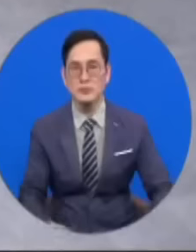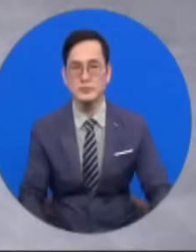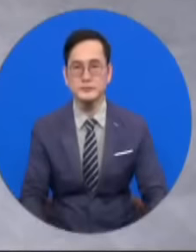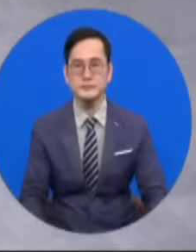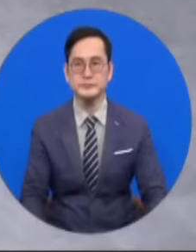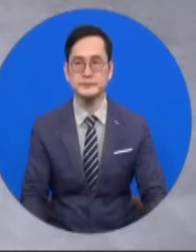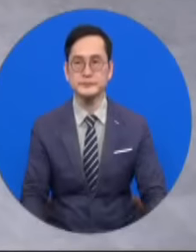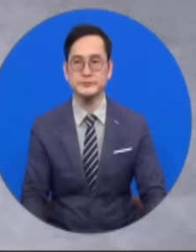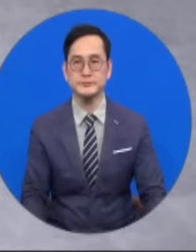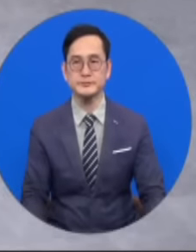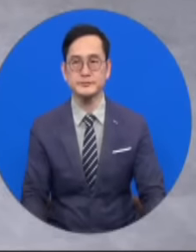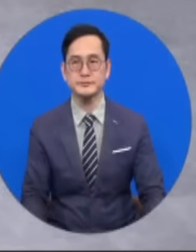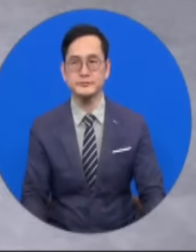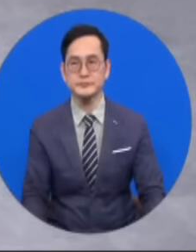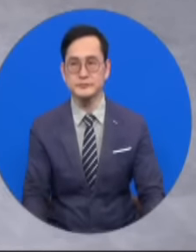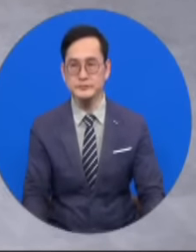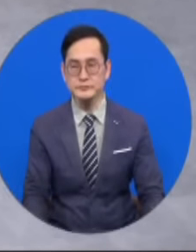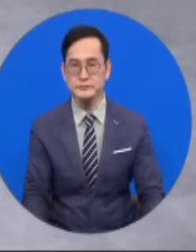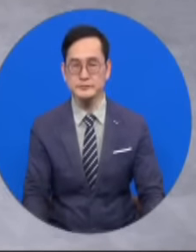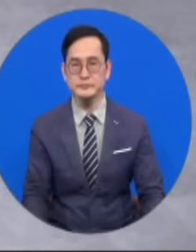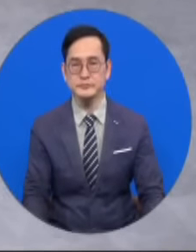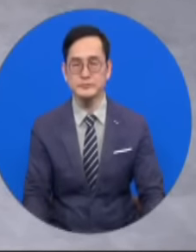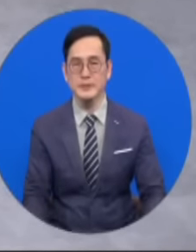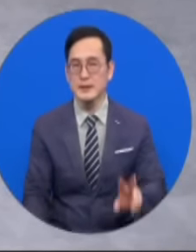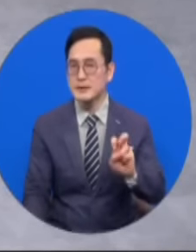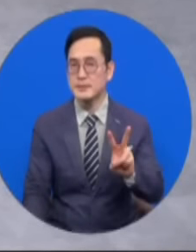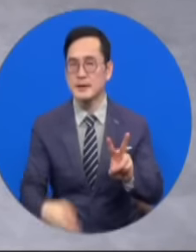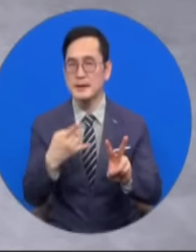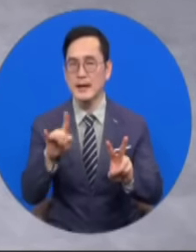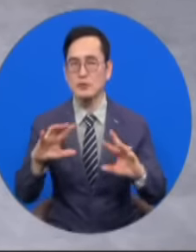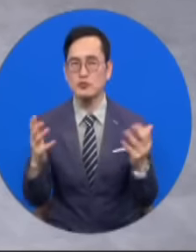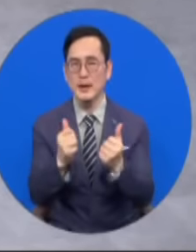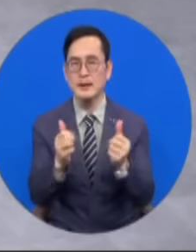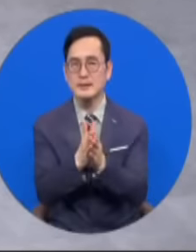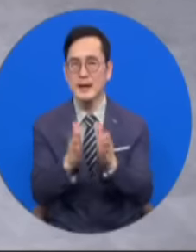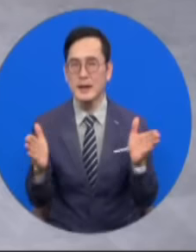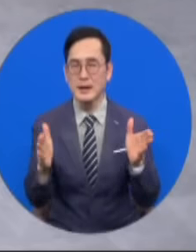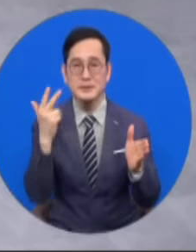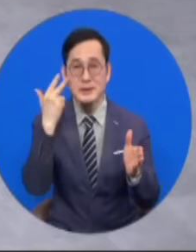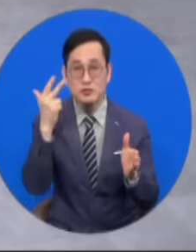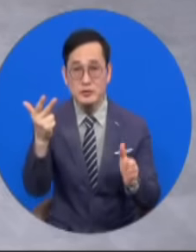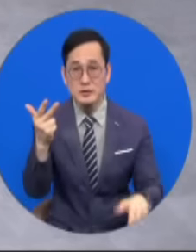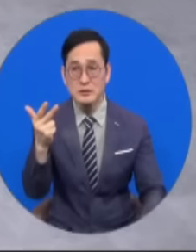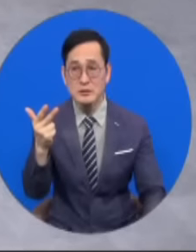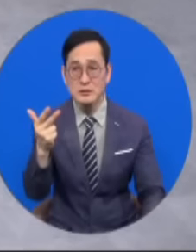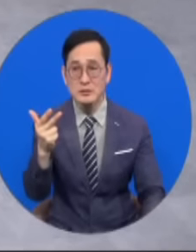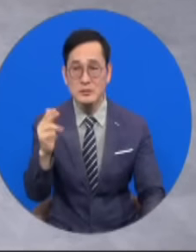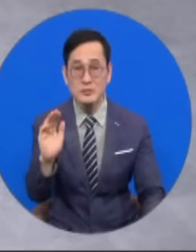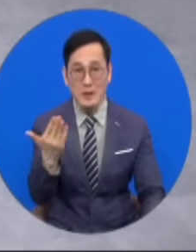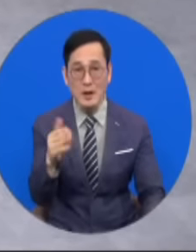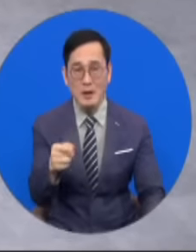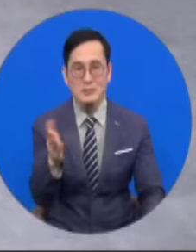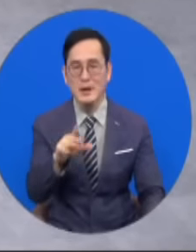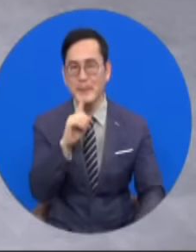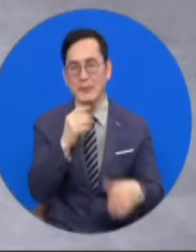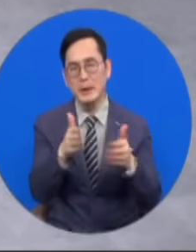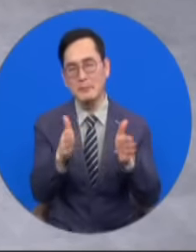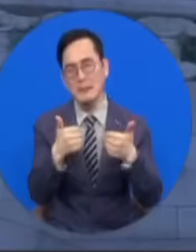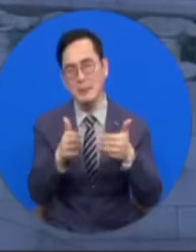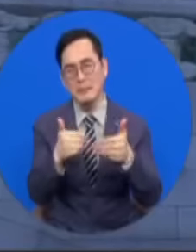남자였습니다 원구성 일주일 딱 됐는데 막말 물의 물이 최악의 회를 인하고 있다라는